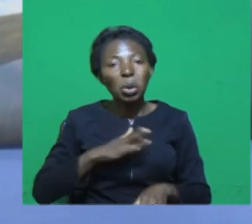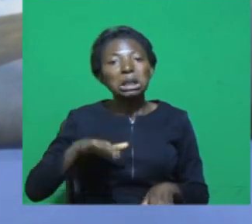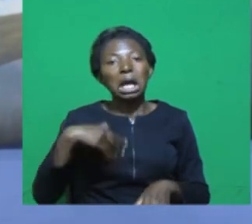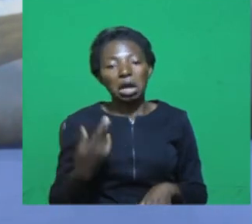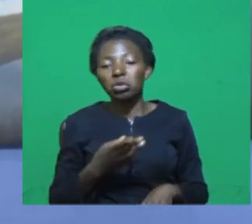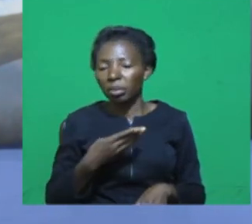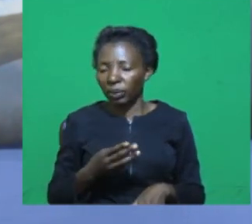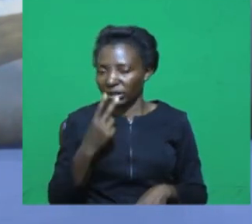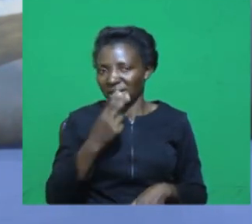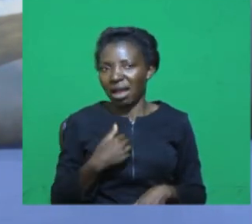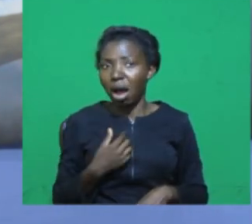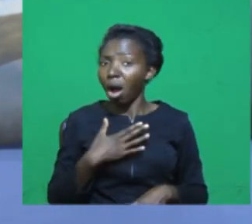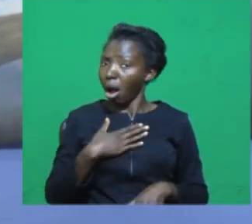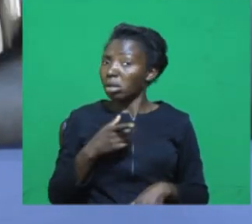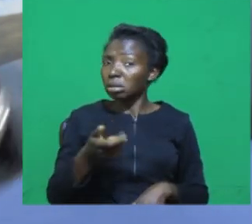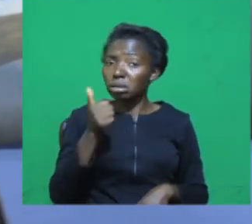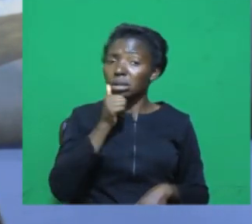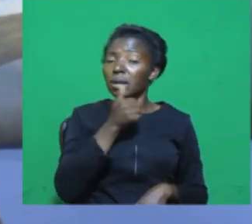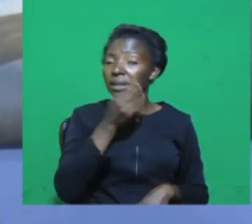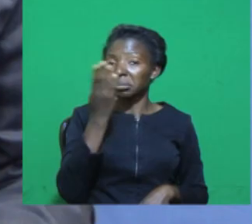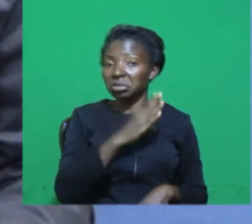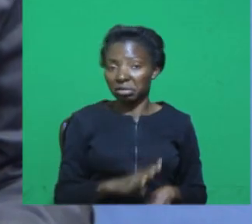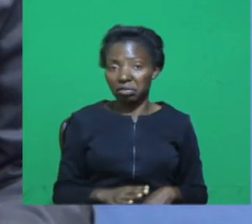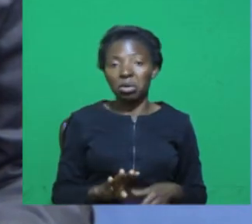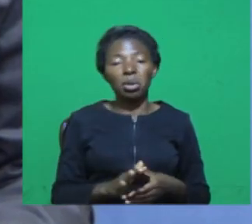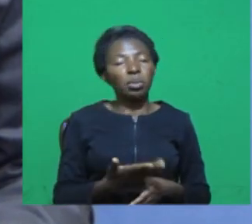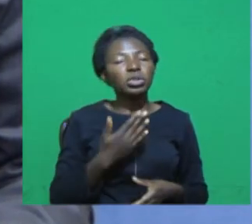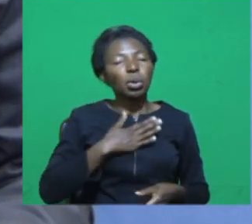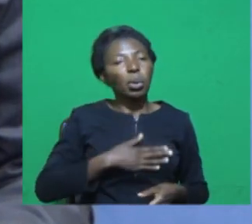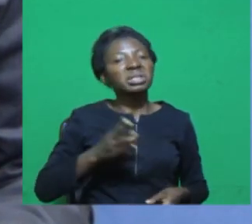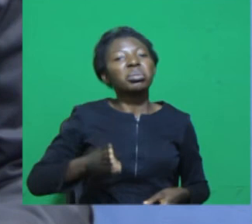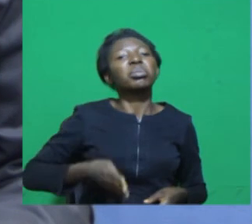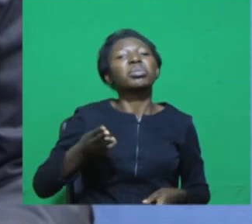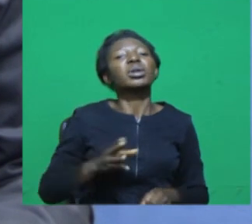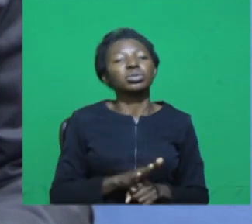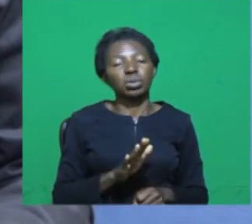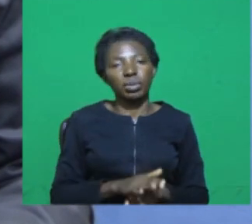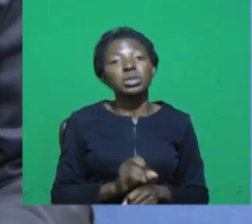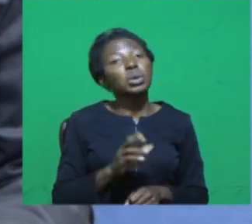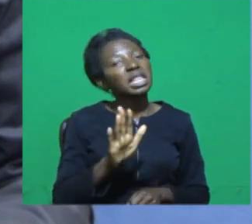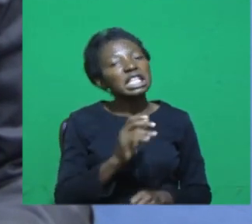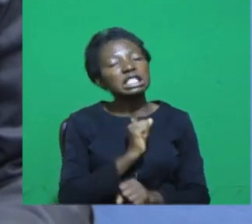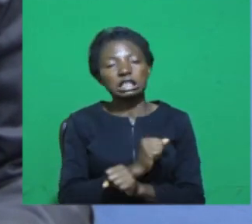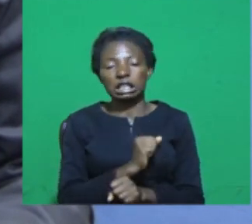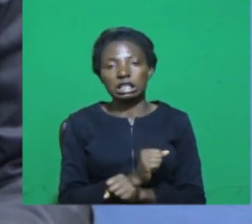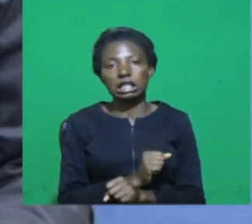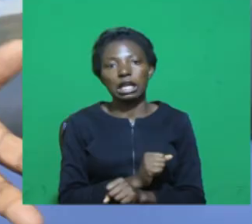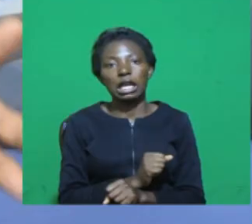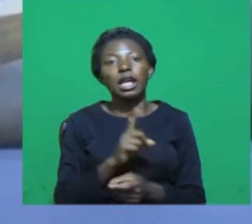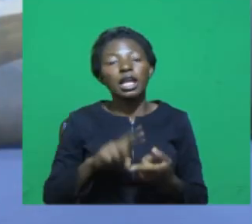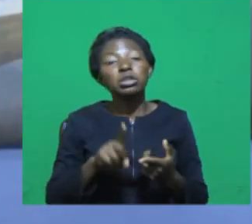kunze. Ani mazvona kakuratidzira kaya ndo kaive naLucifer ikako. Saka pane dambudziko rekuti